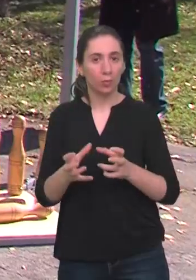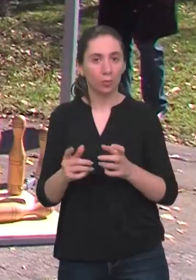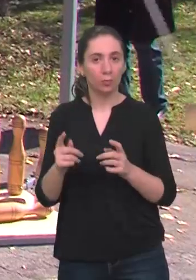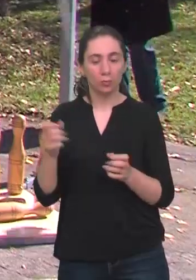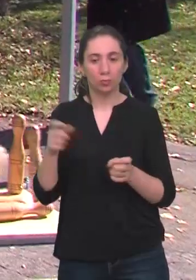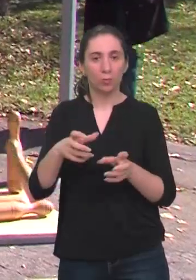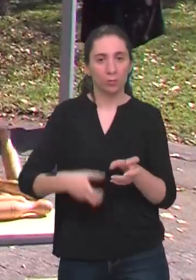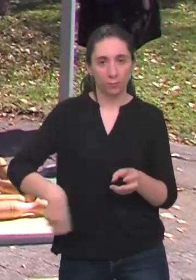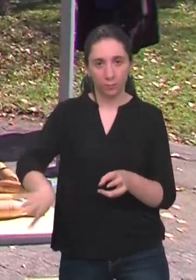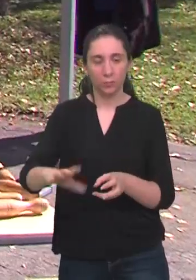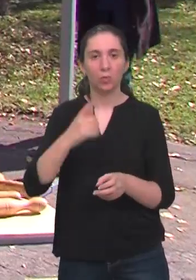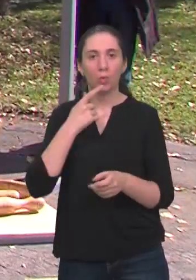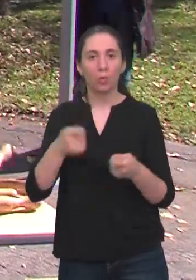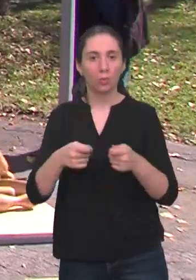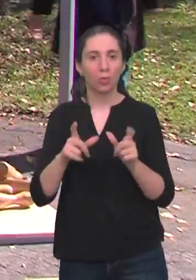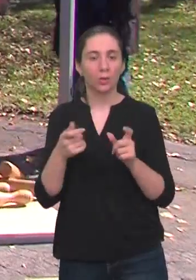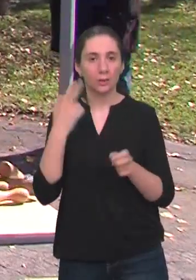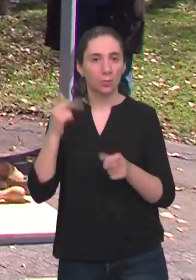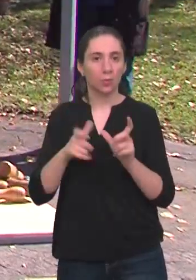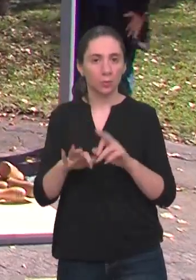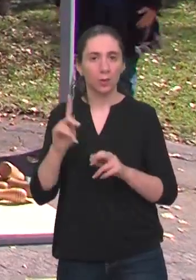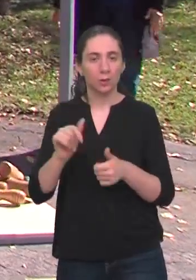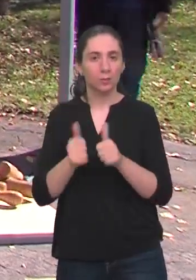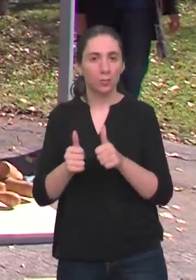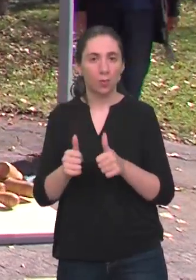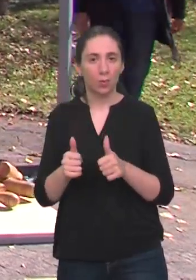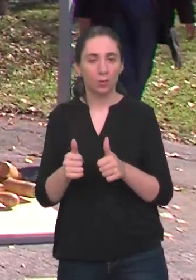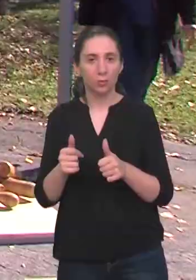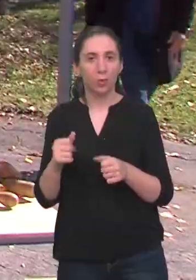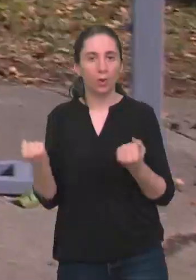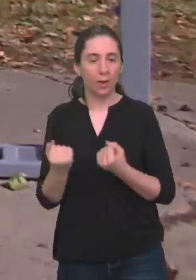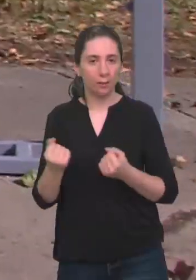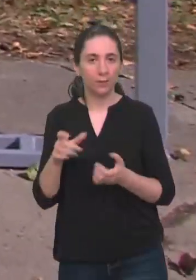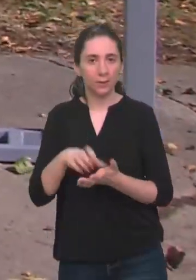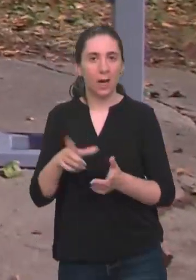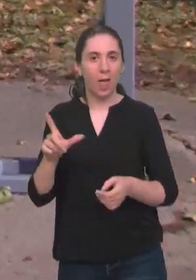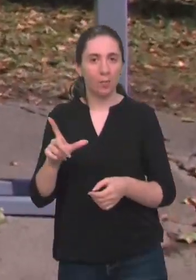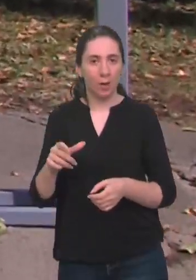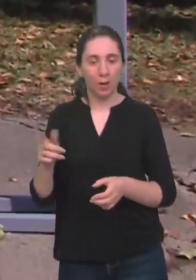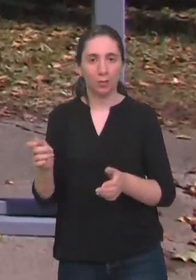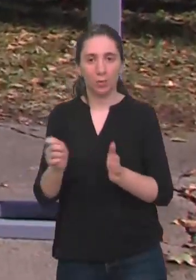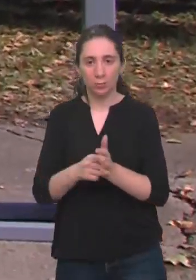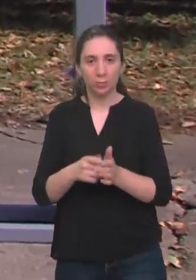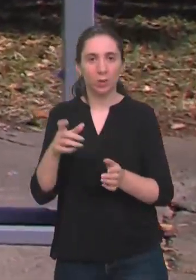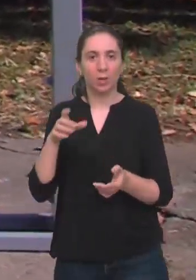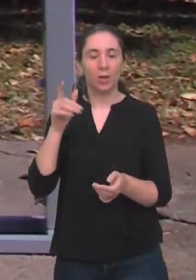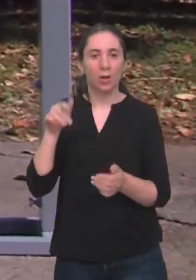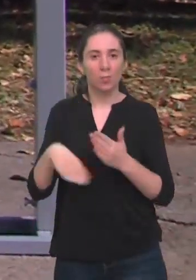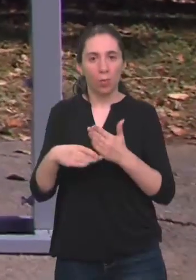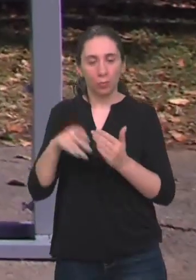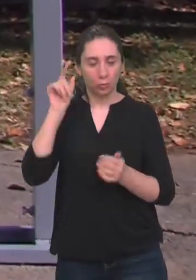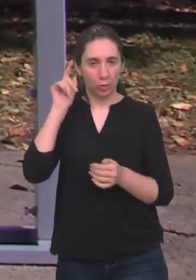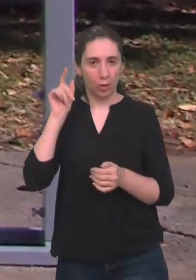viseću kuglanu koju su Udruga slijepih USKA i Sportsko-rekreativni centar Labrador nabavili pod pokroviteljstvom Karlovačke